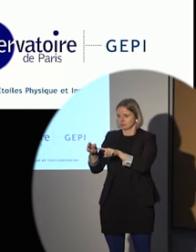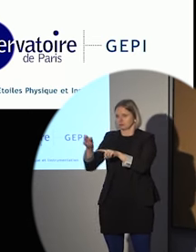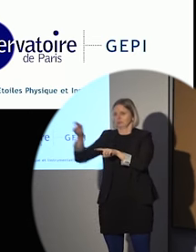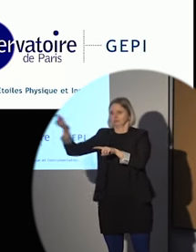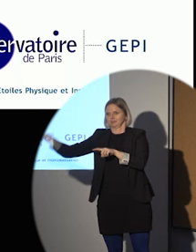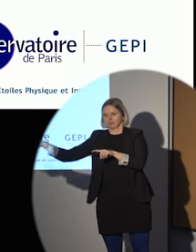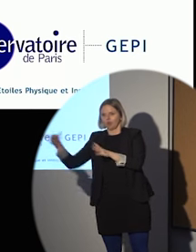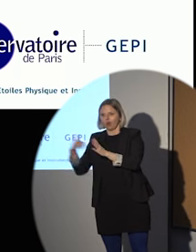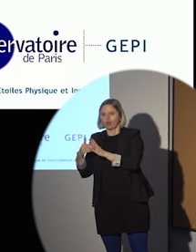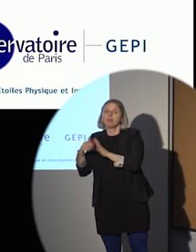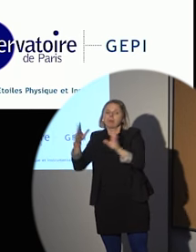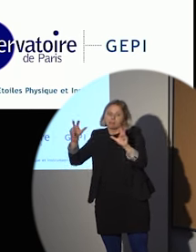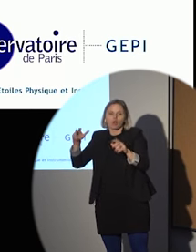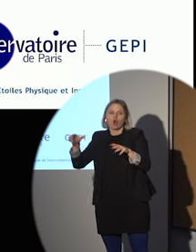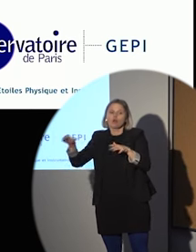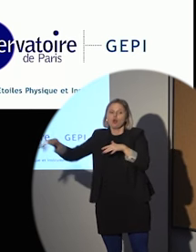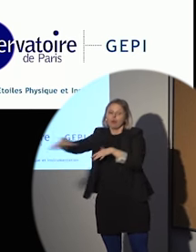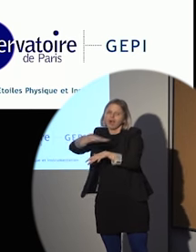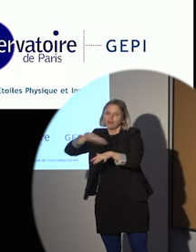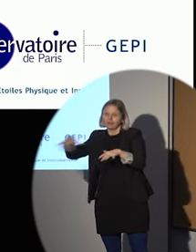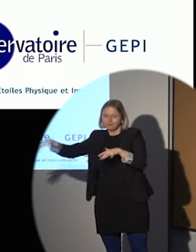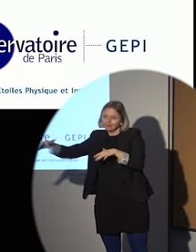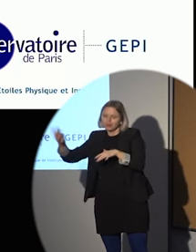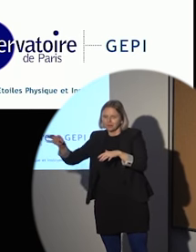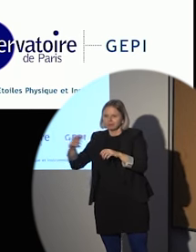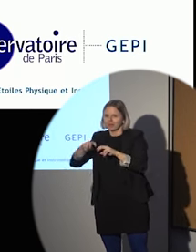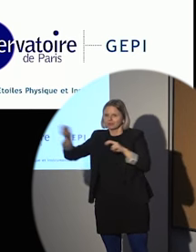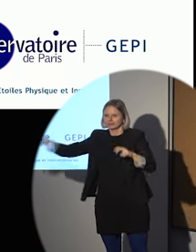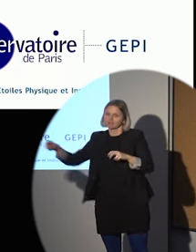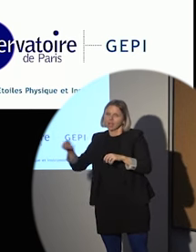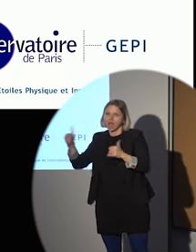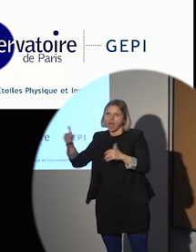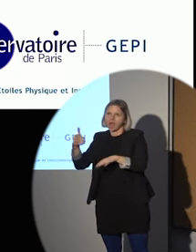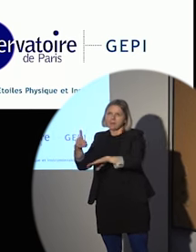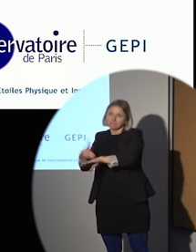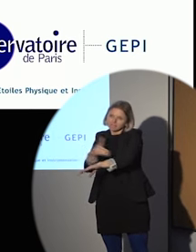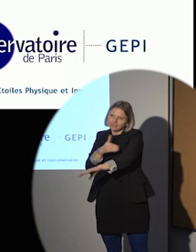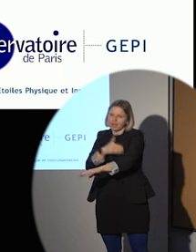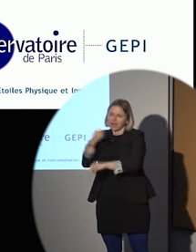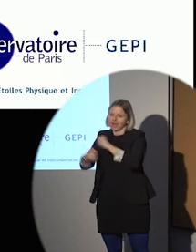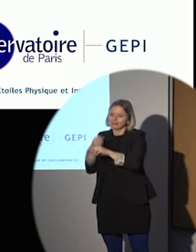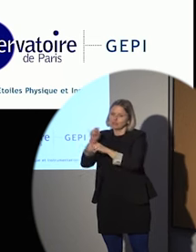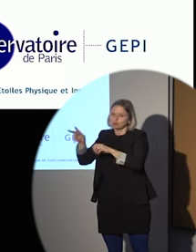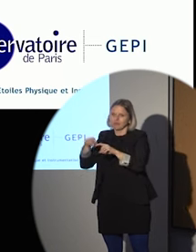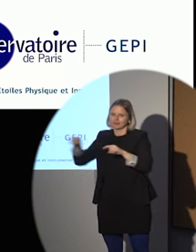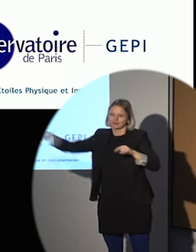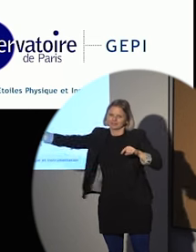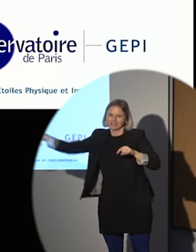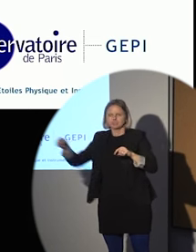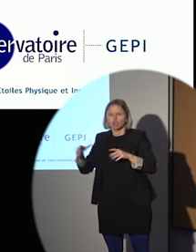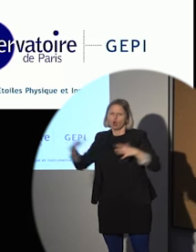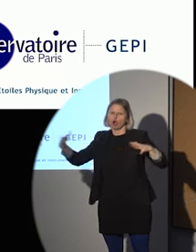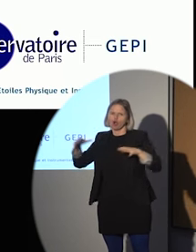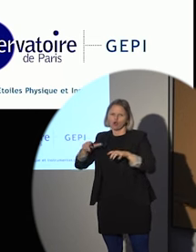le local. Pour un astronome, le local, ça va jusqu'à 1 milliard d'années-lumière. Vous voyez, c'est un local, c'est un grand local, on va